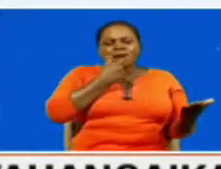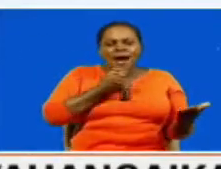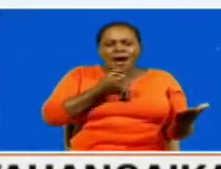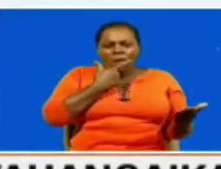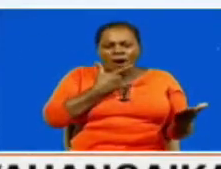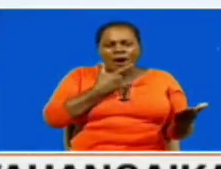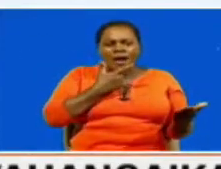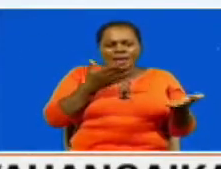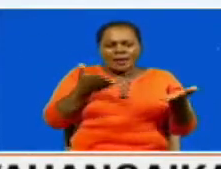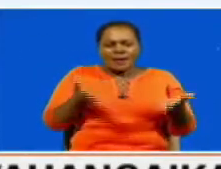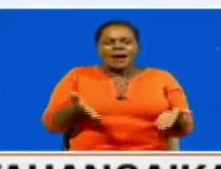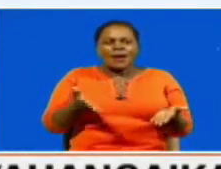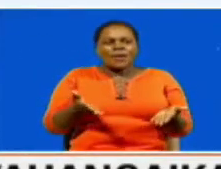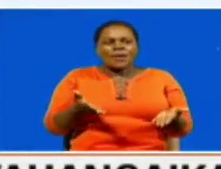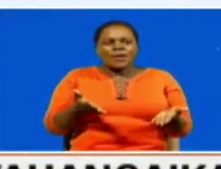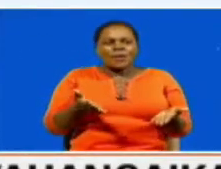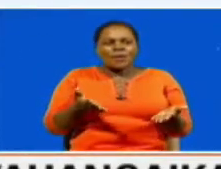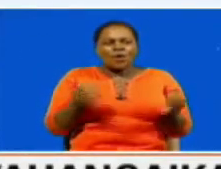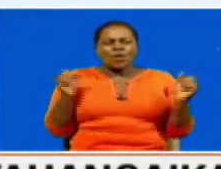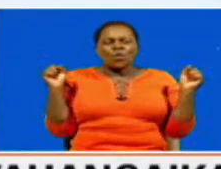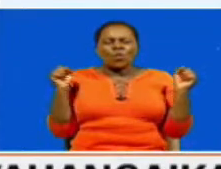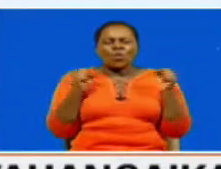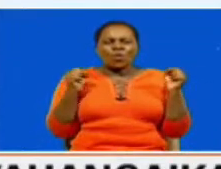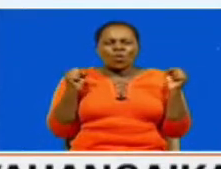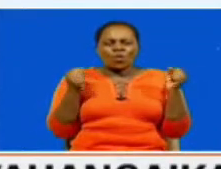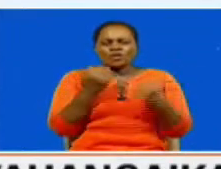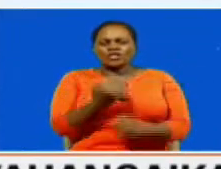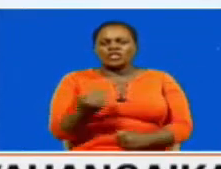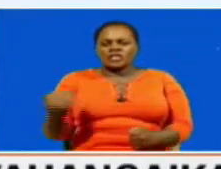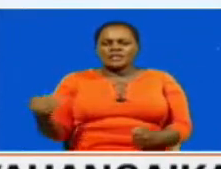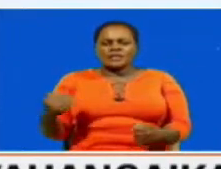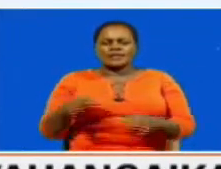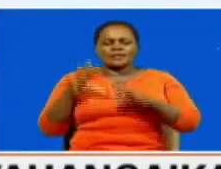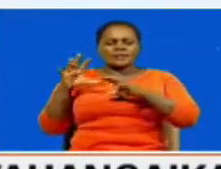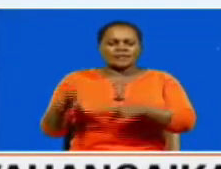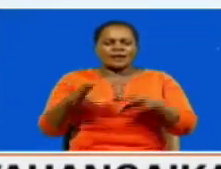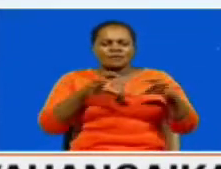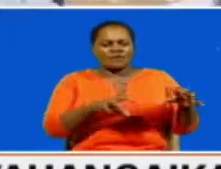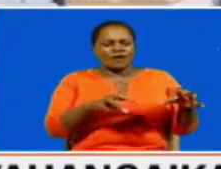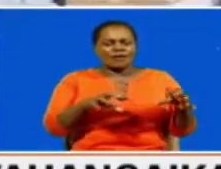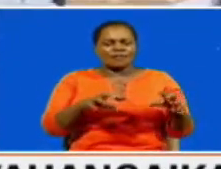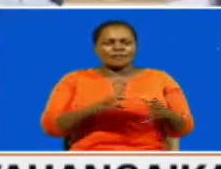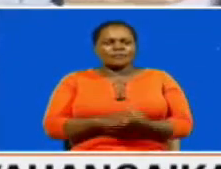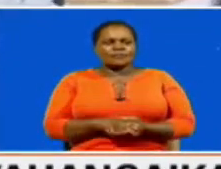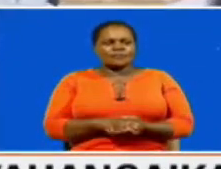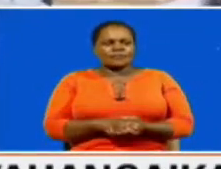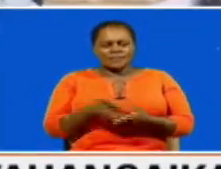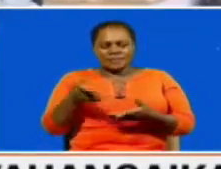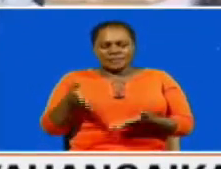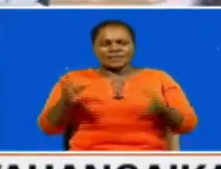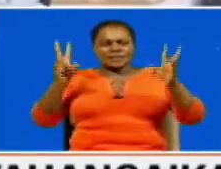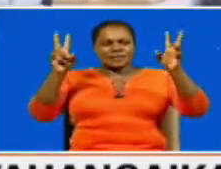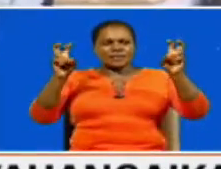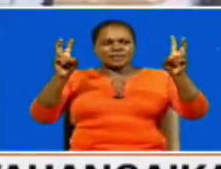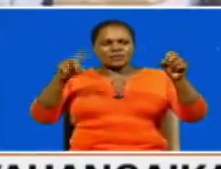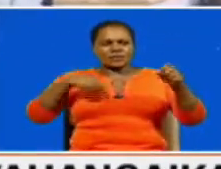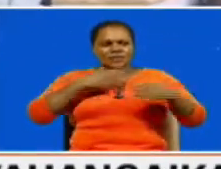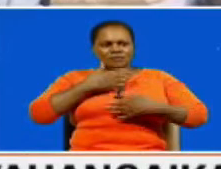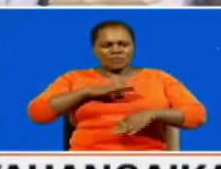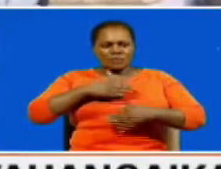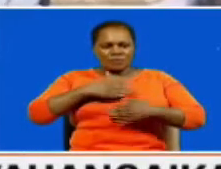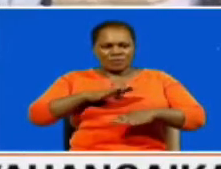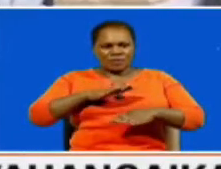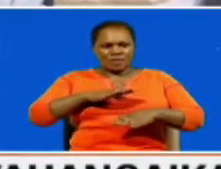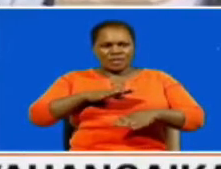mahali tunasimama sasa ni mahali baridi sana, na watoto wataumia na watu wazima ama wazee wataumia. Hii maneno sisi wa Samburu